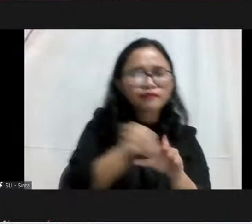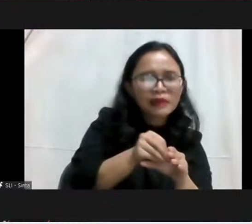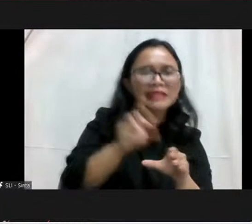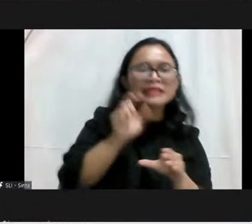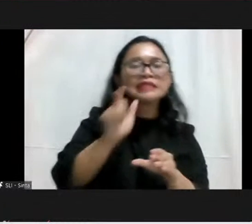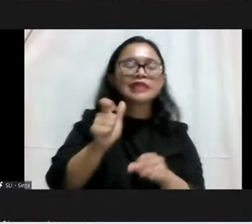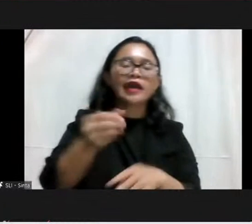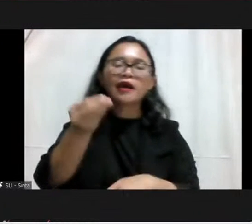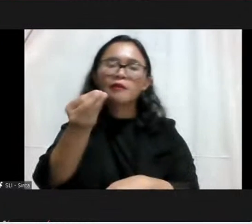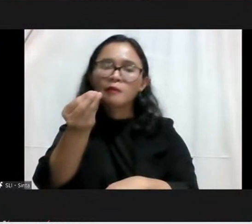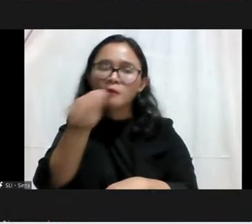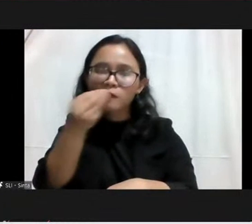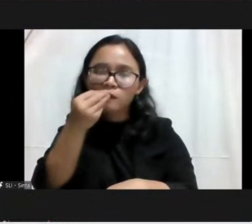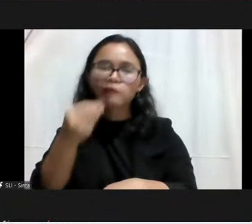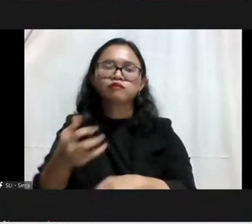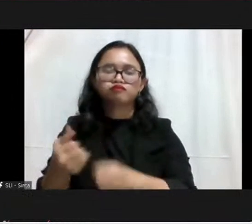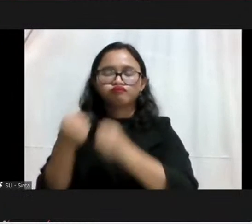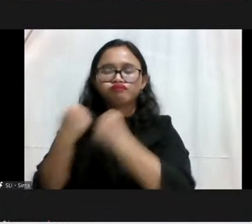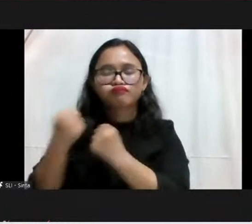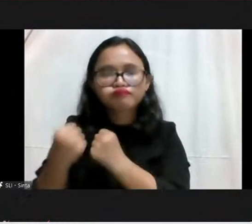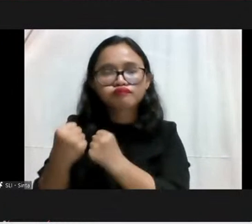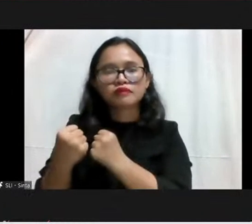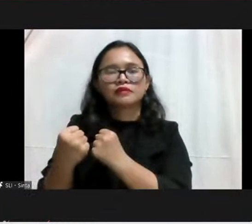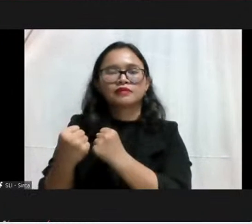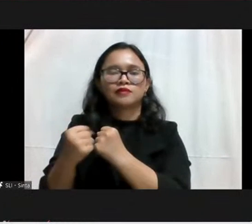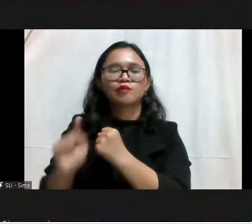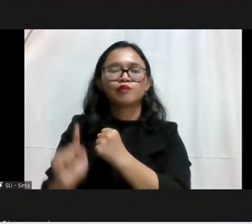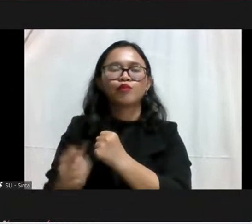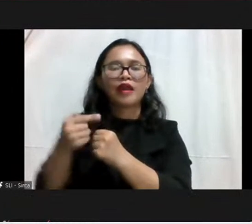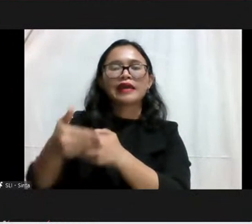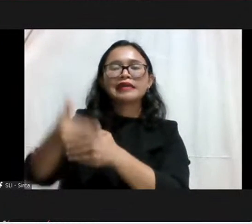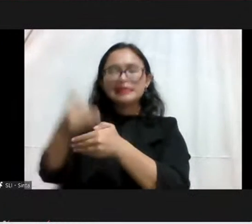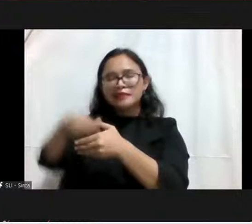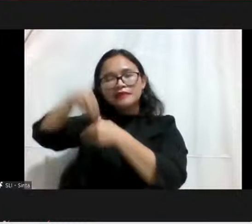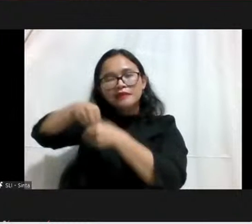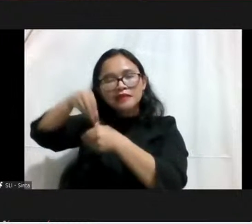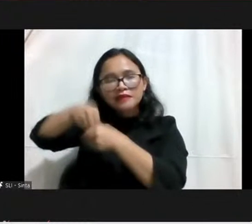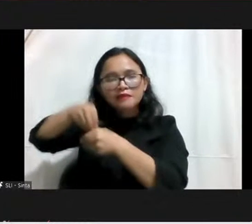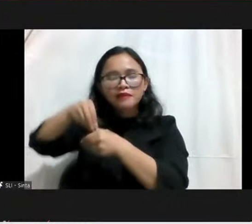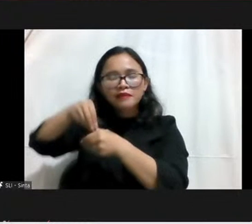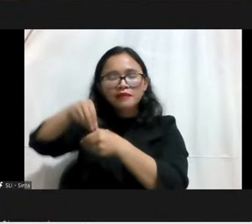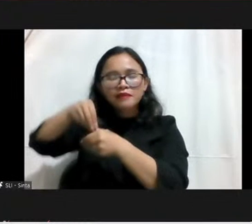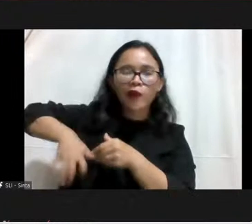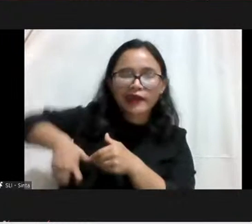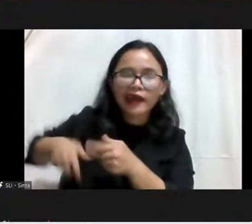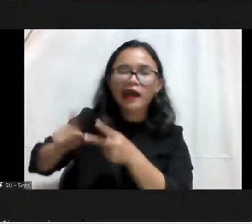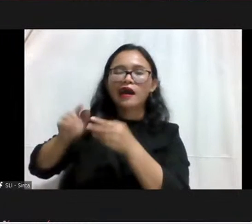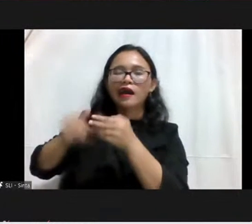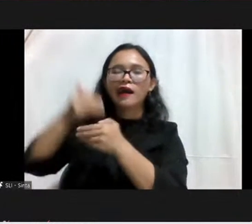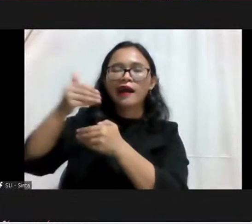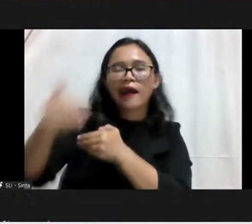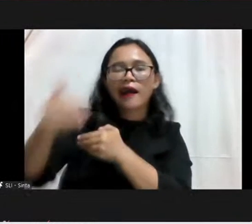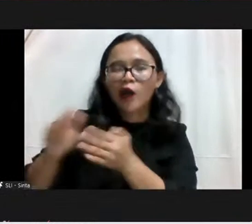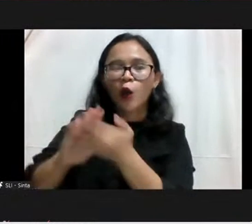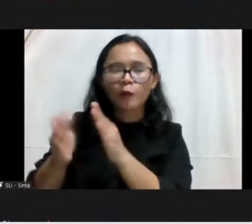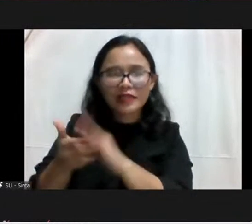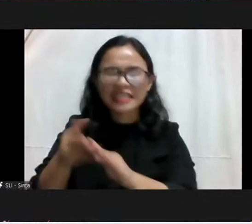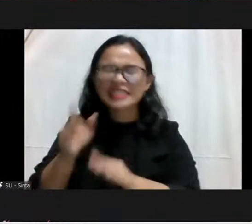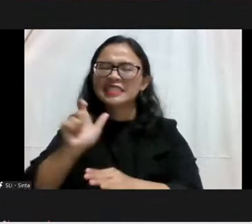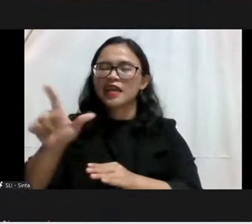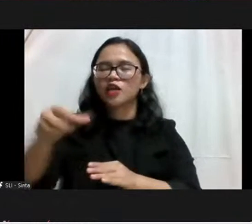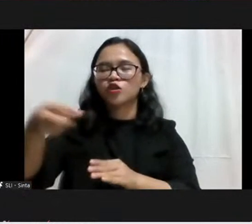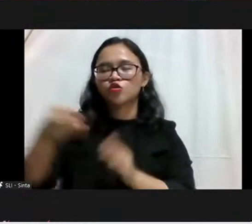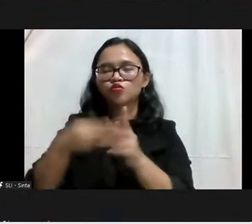strategis nasional dimulai dari cadangan pangan keluarga kemudian cadangan pangan komunitas dalam bentuk lumbung kemudian